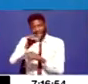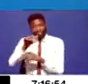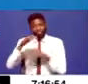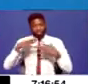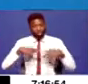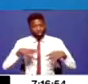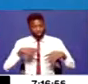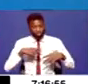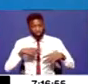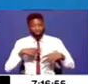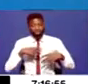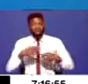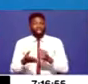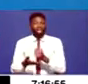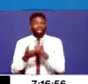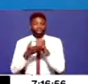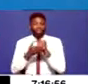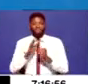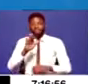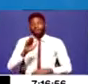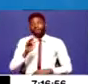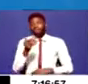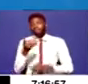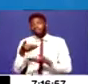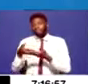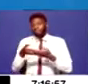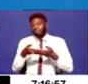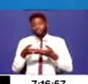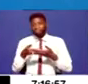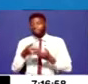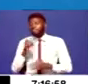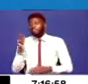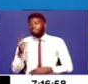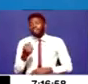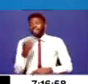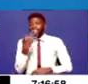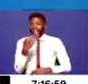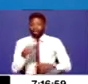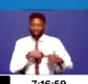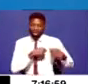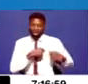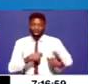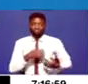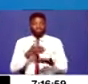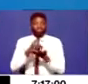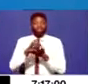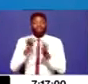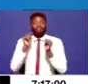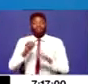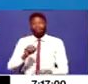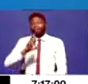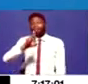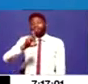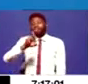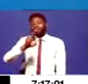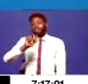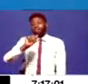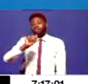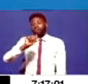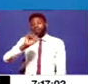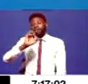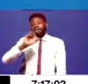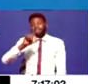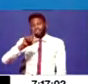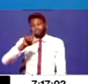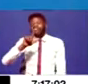wa moyo wa mwana wao wa umri wa miezi mitatu. Mtoto huyo Rael Amojong alifanyiwa uchunguzi na kupatikana na ugonjwa